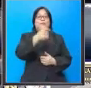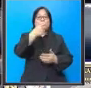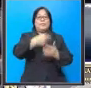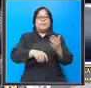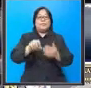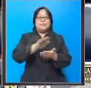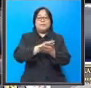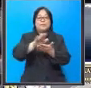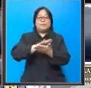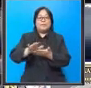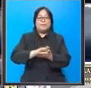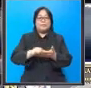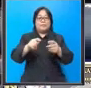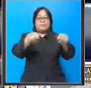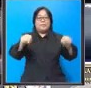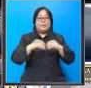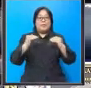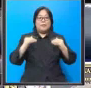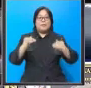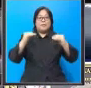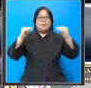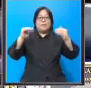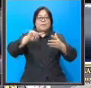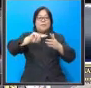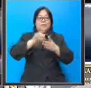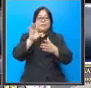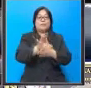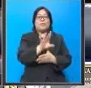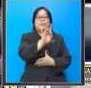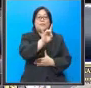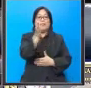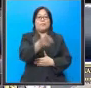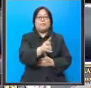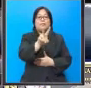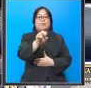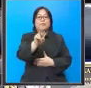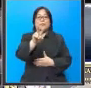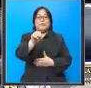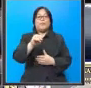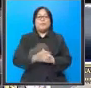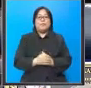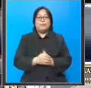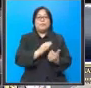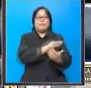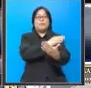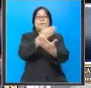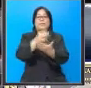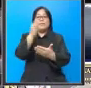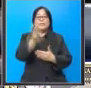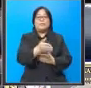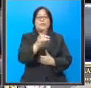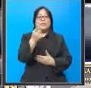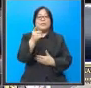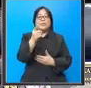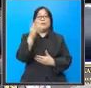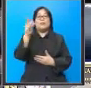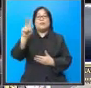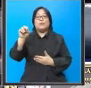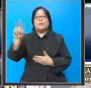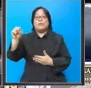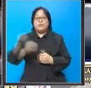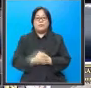sanitasi penis secara berperingkat membunuh ogos 2020 hingga November